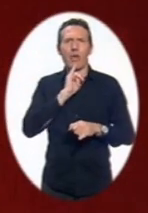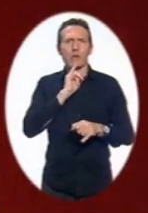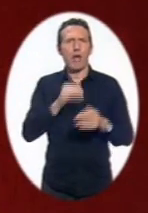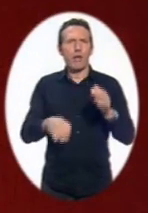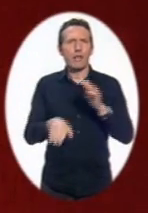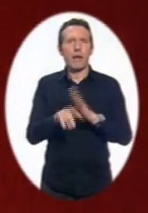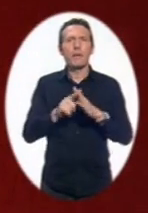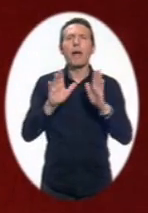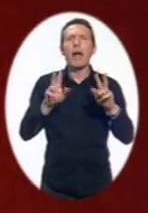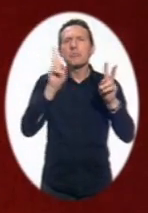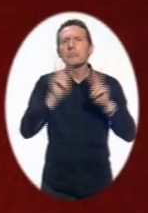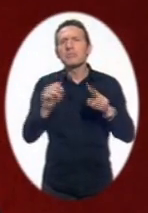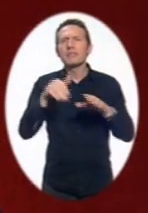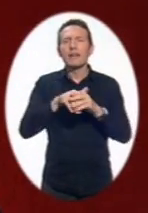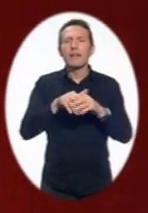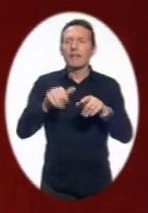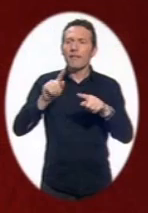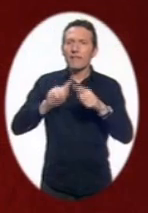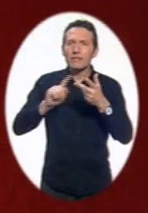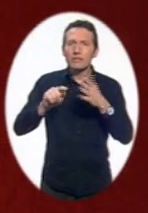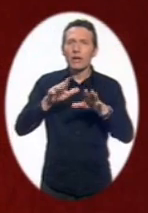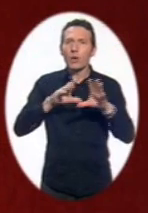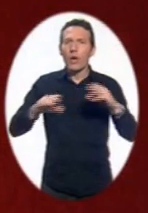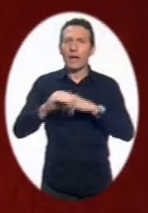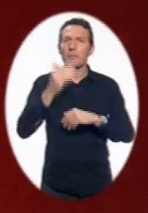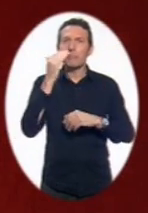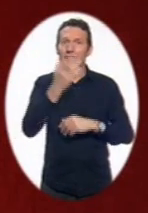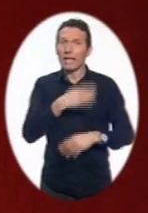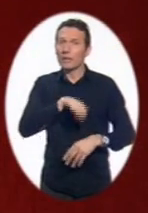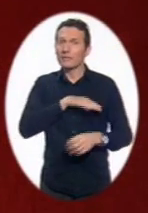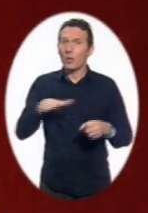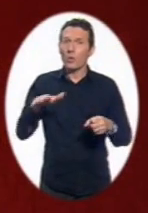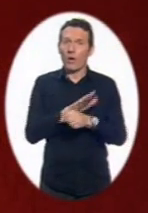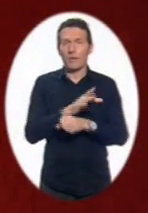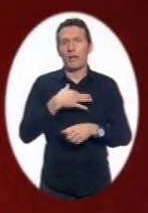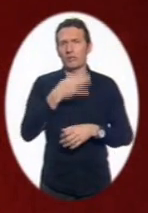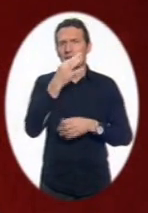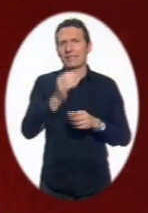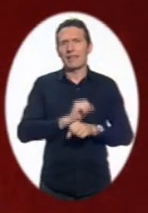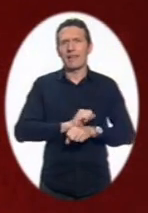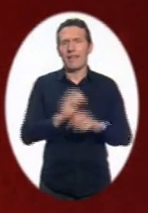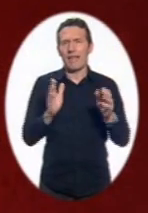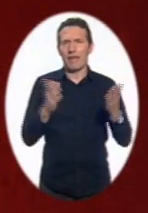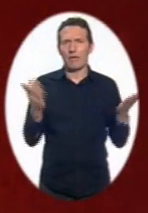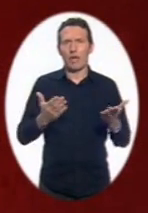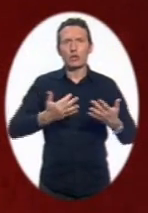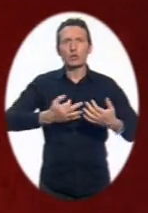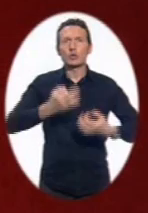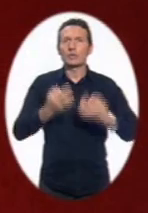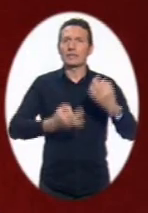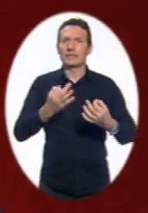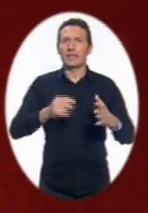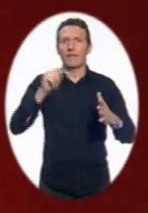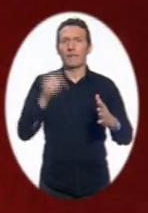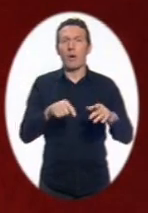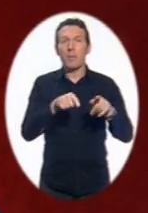soi les les les faites si sa responsabilité éta engagée je le dis très clairement il la justice doit